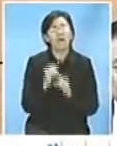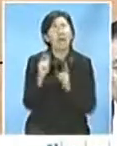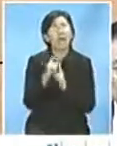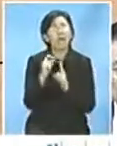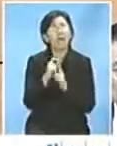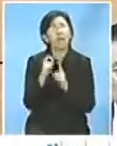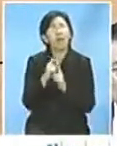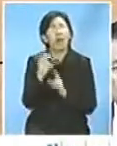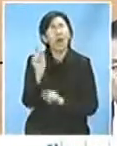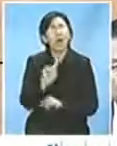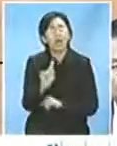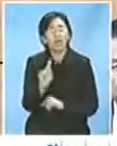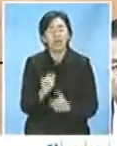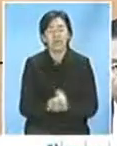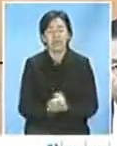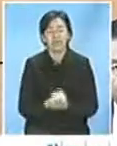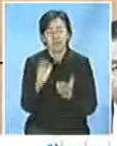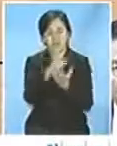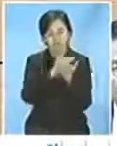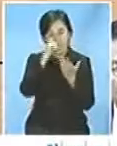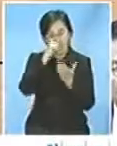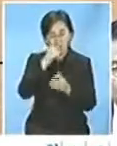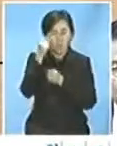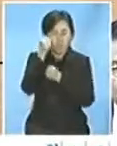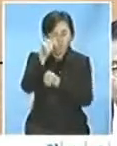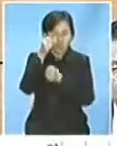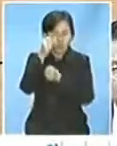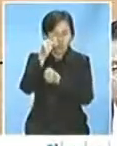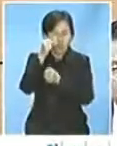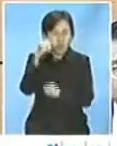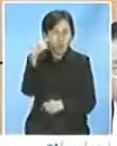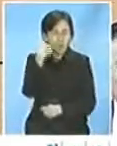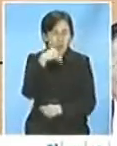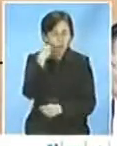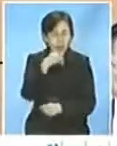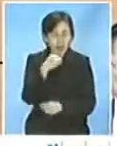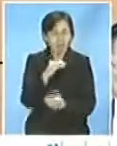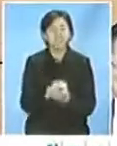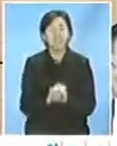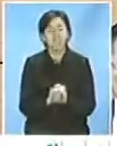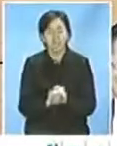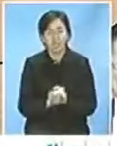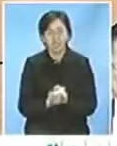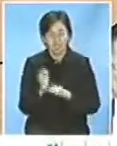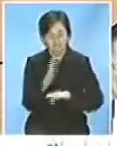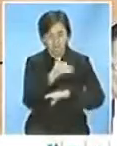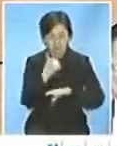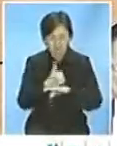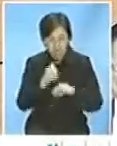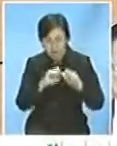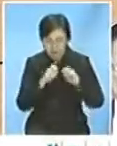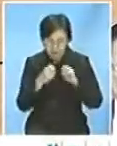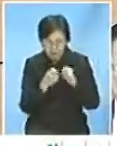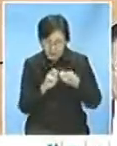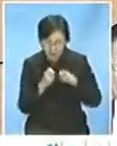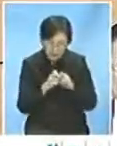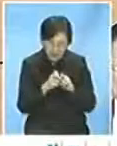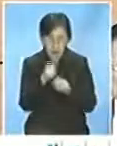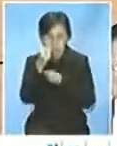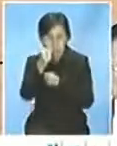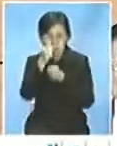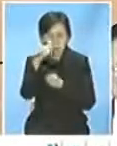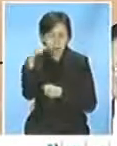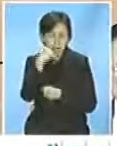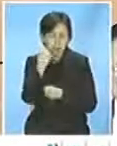ไหนประเทศไทยมีการเคลื่อนไหวชุมนุมมาเยอะท่านประธานฮะในทางการเมืองต่อสู้กับประเด็จการมันหลายรูปแบบแต่ว่